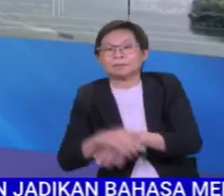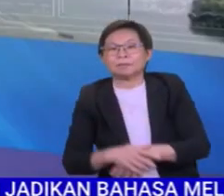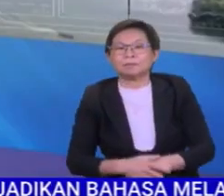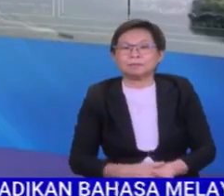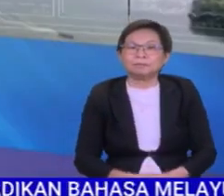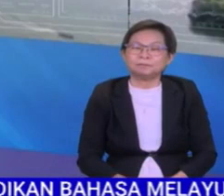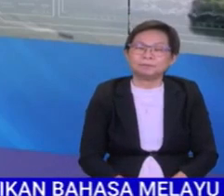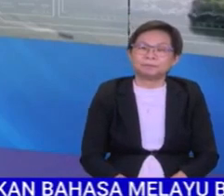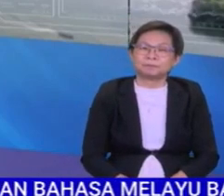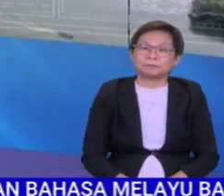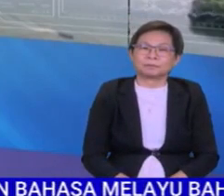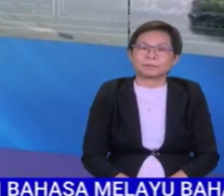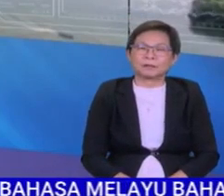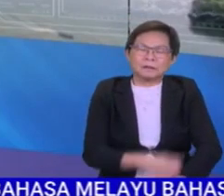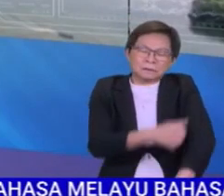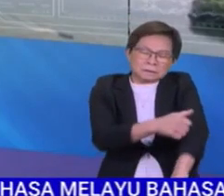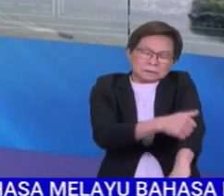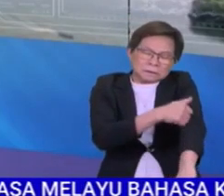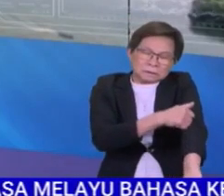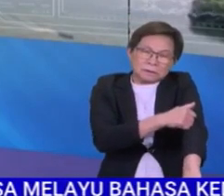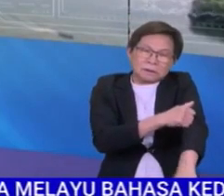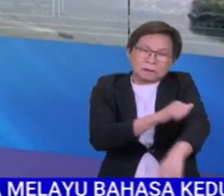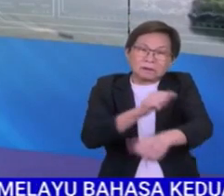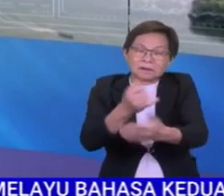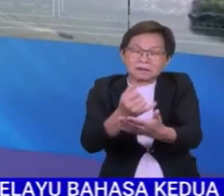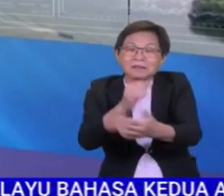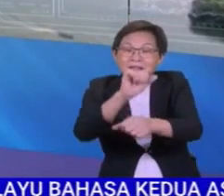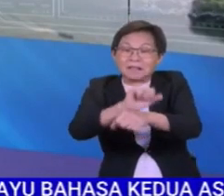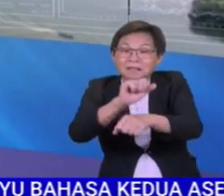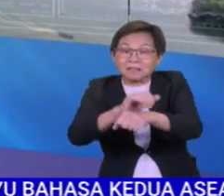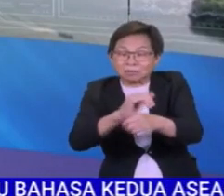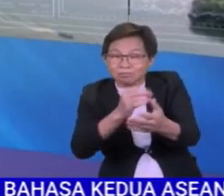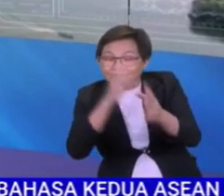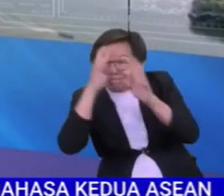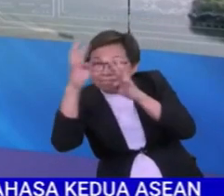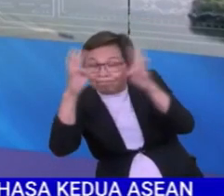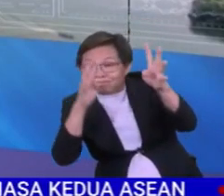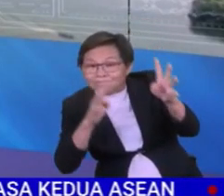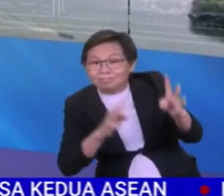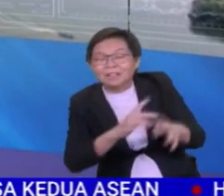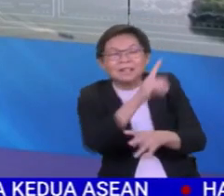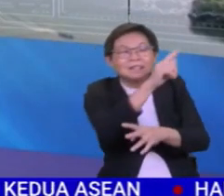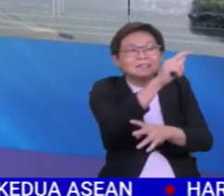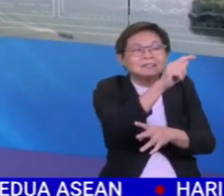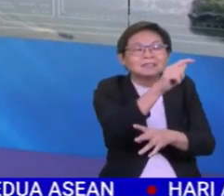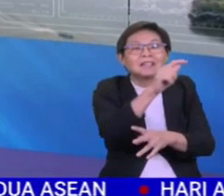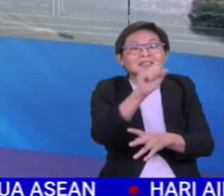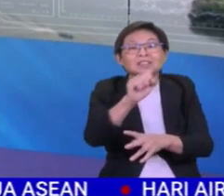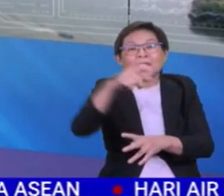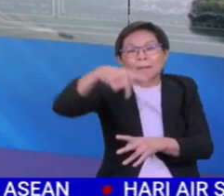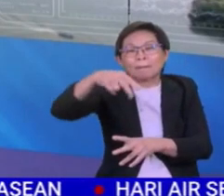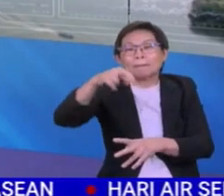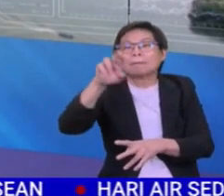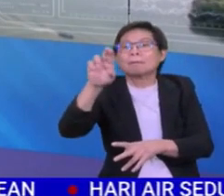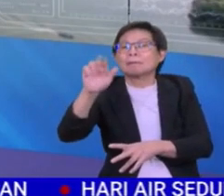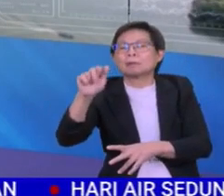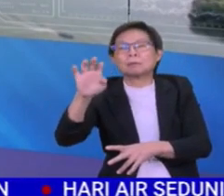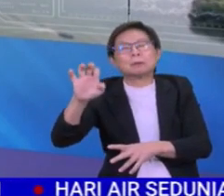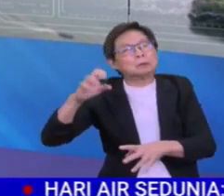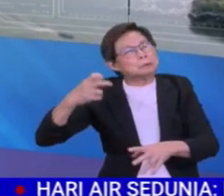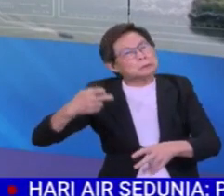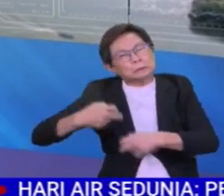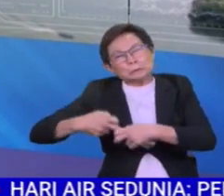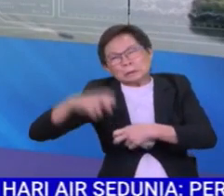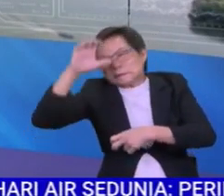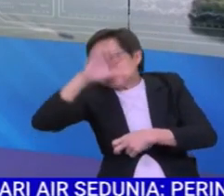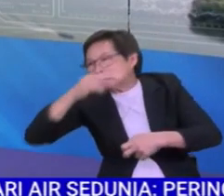Kinabalu pengorbanan dan karya kreatif seniman AG negara Tan sriamkar dicar ganti hingga ke hari